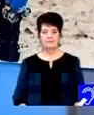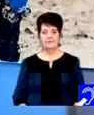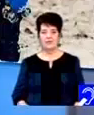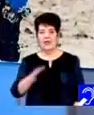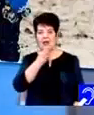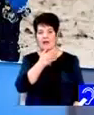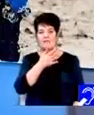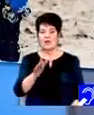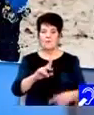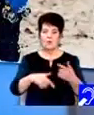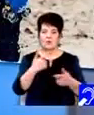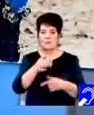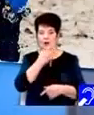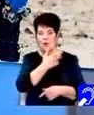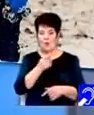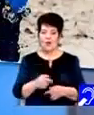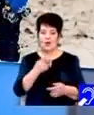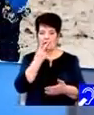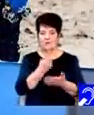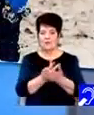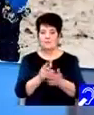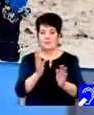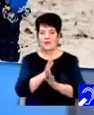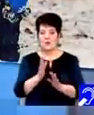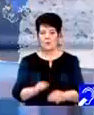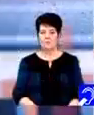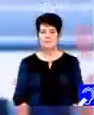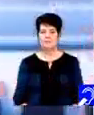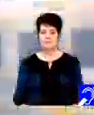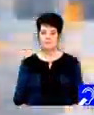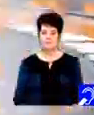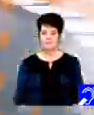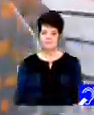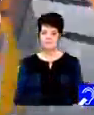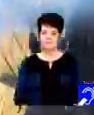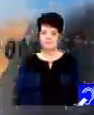Ce vreme ne așteaptă în următoarele ore, aflăm chiar acum în rubrica Meteo.